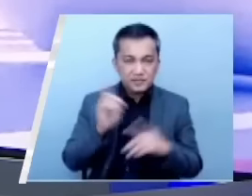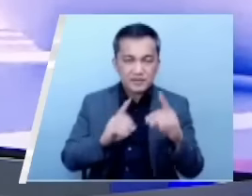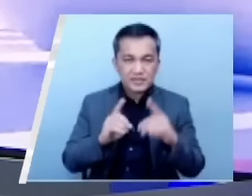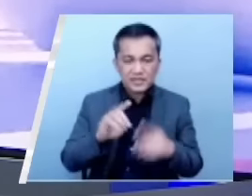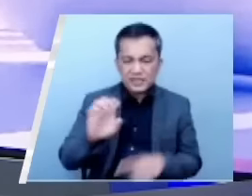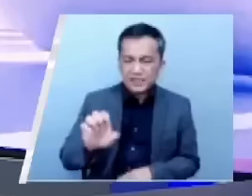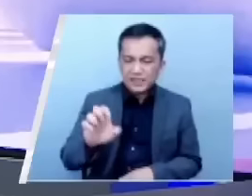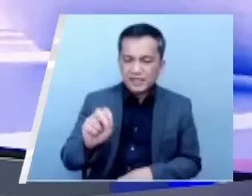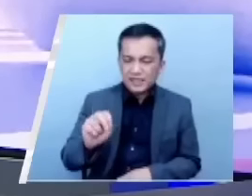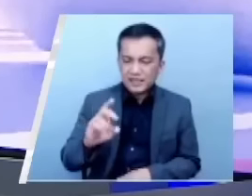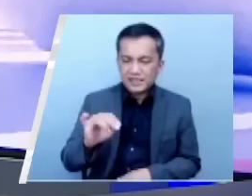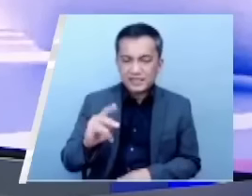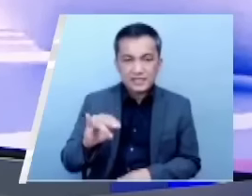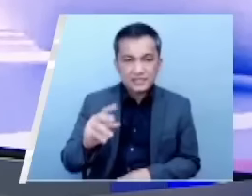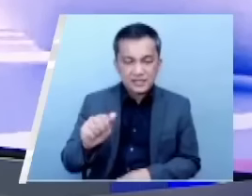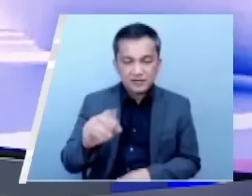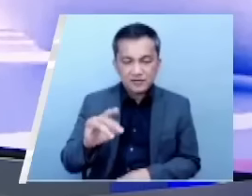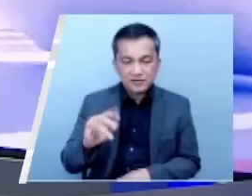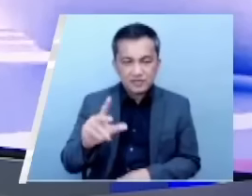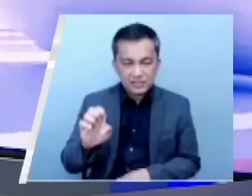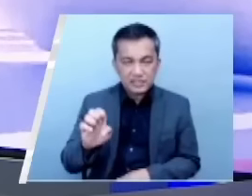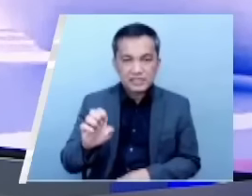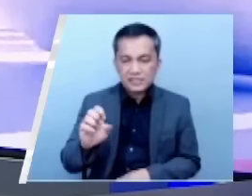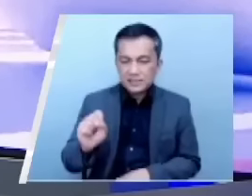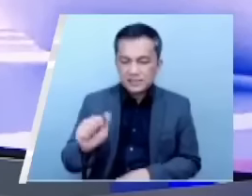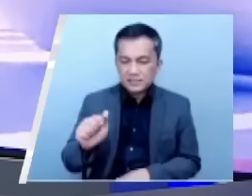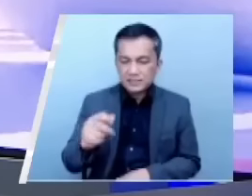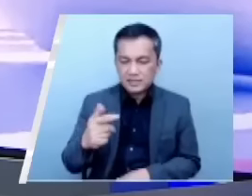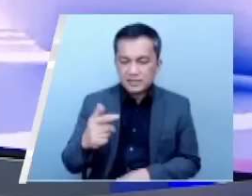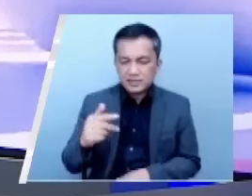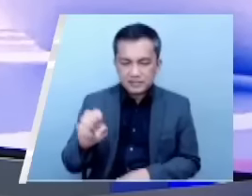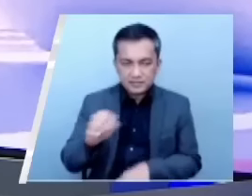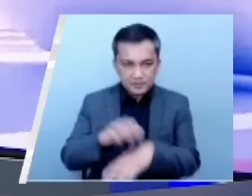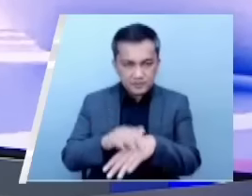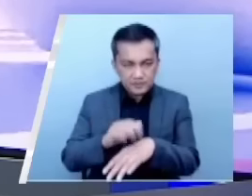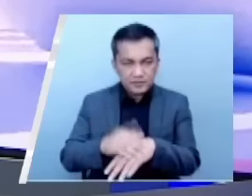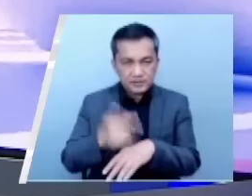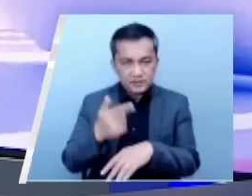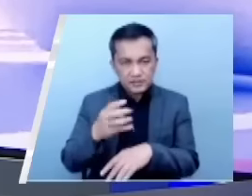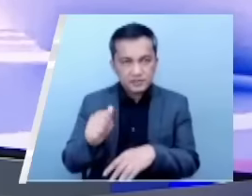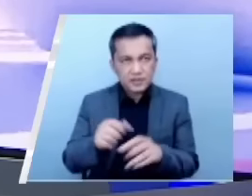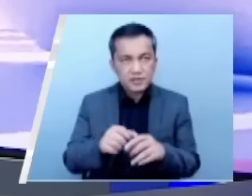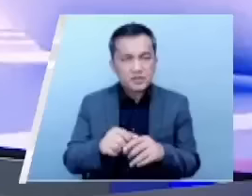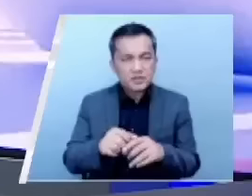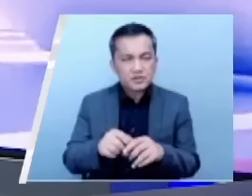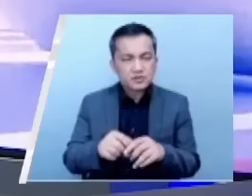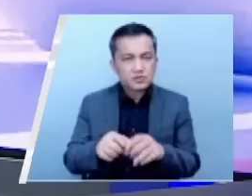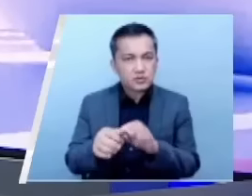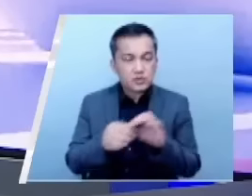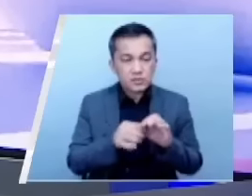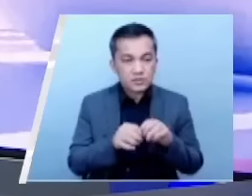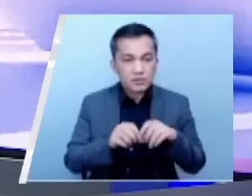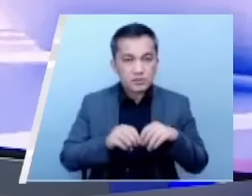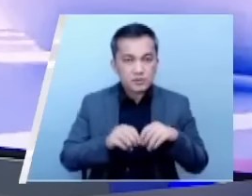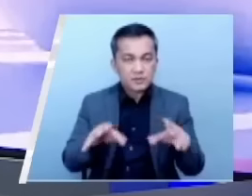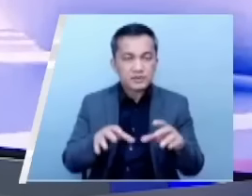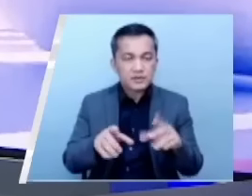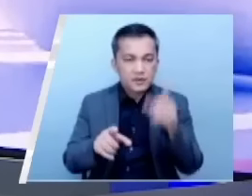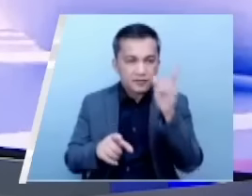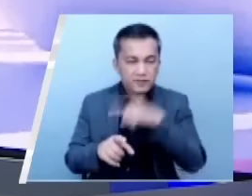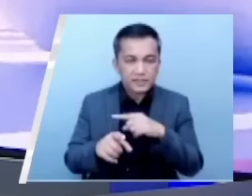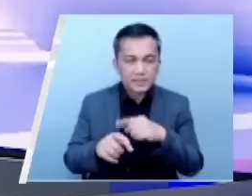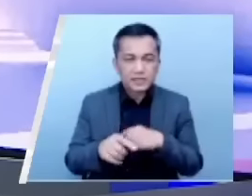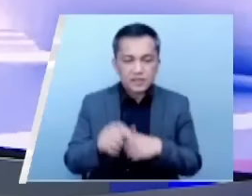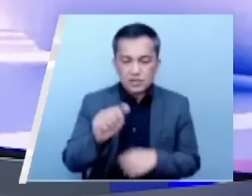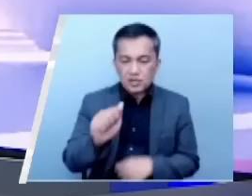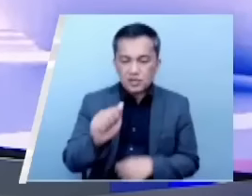sa gitna niyan, nagpaalala ng GMA Entertainment Group kaugnay sa mga kumakalat online na peking auditions para sa